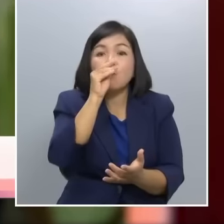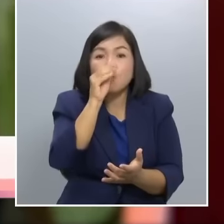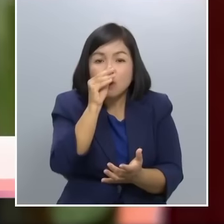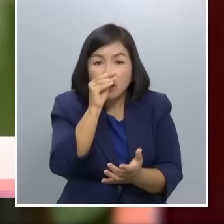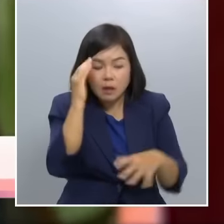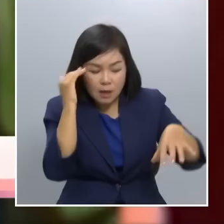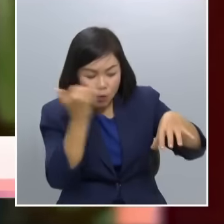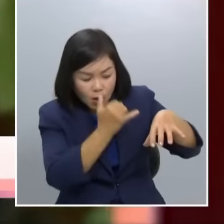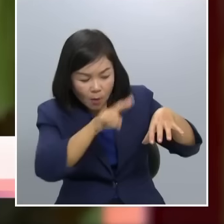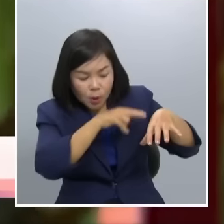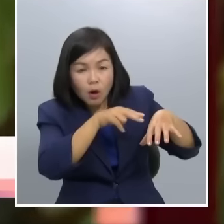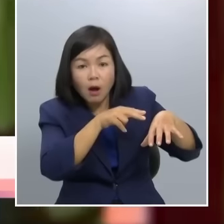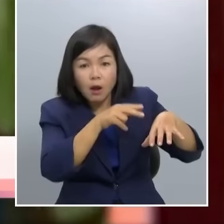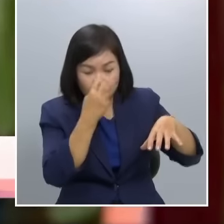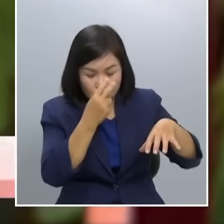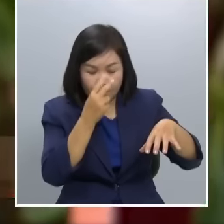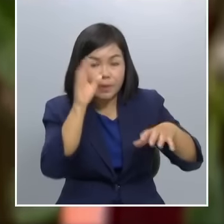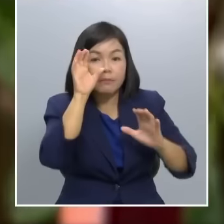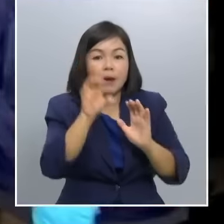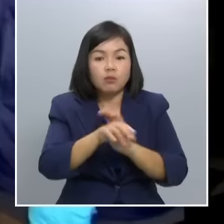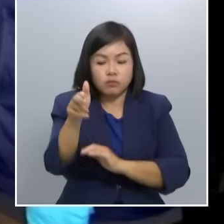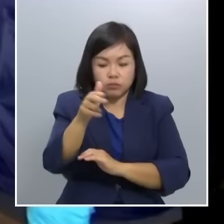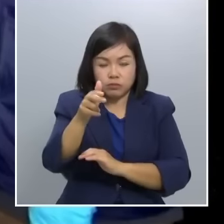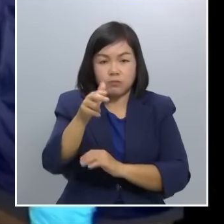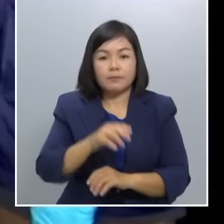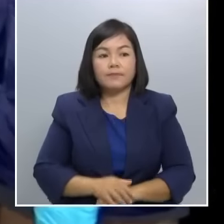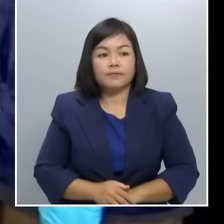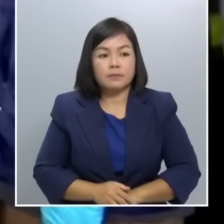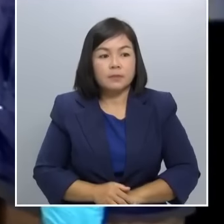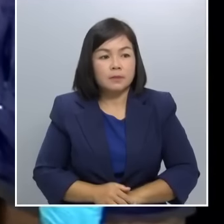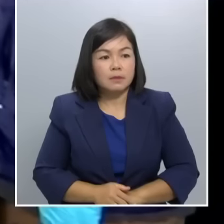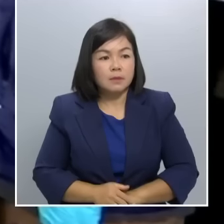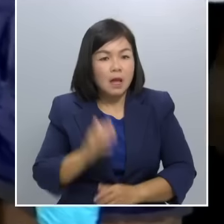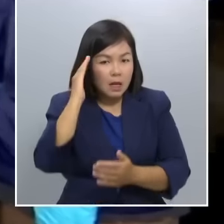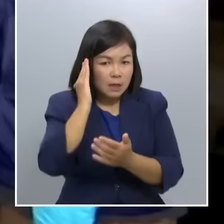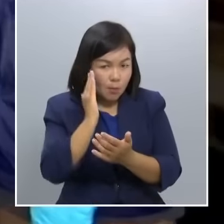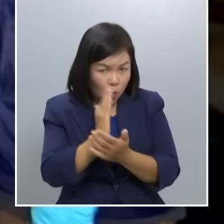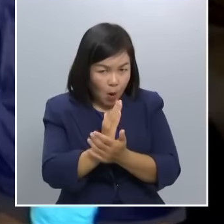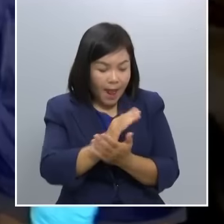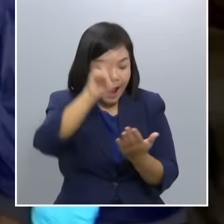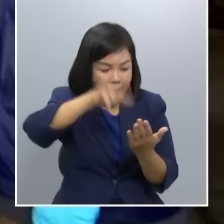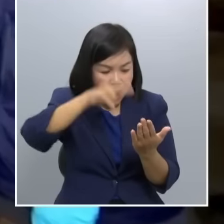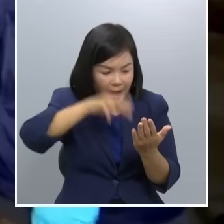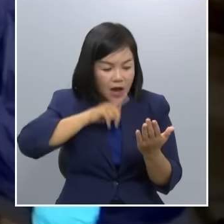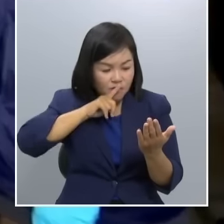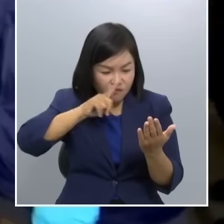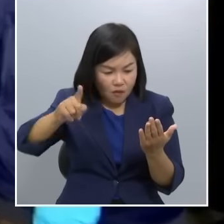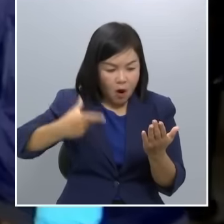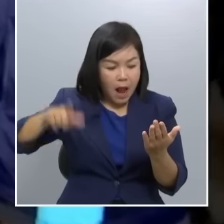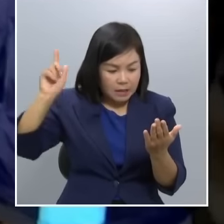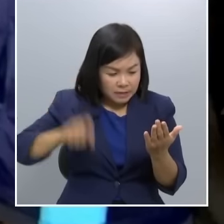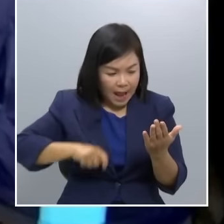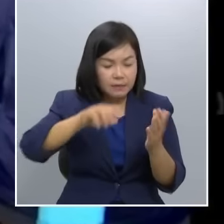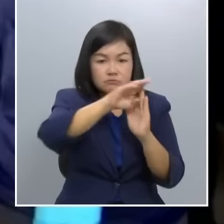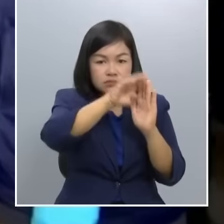โอ้โหเป็นเป็นประเด็นเดี๋ยวลองฟังช่วงนี้หน่อยครับศาลเห็นมีเหตุสมควรให้ค้นสถานที่แลบ้านเลขที่